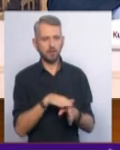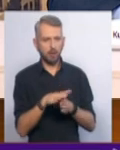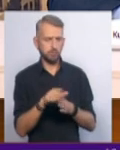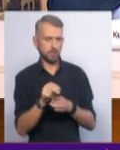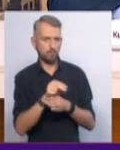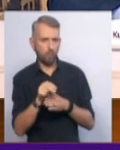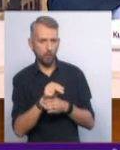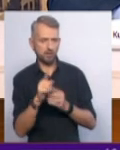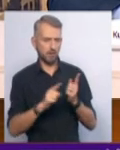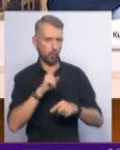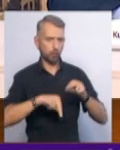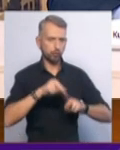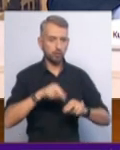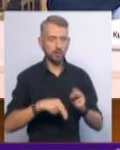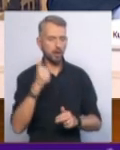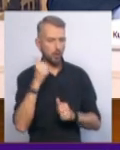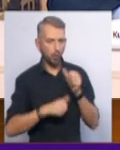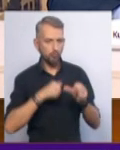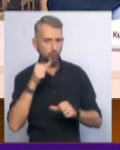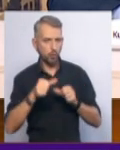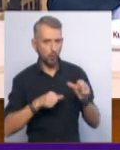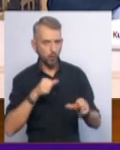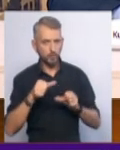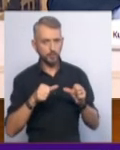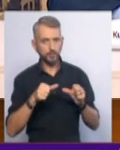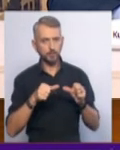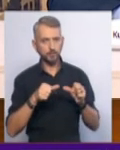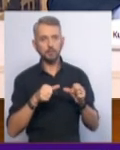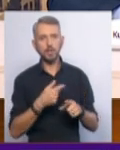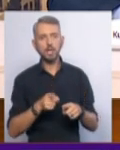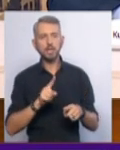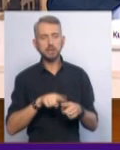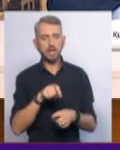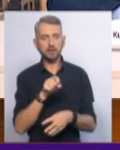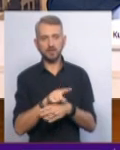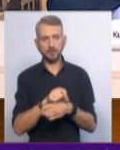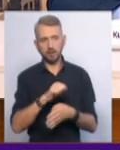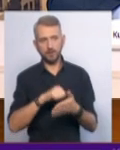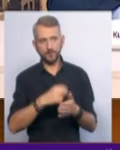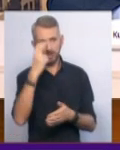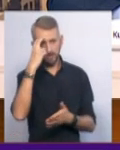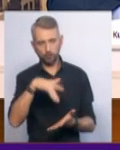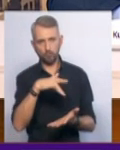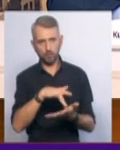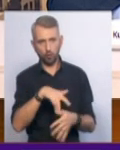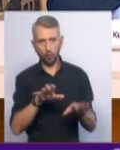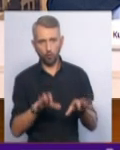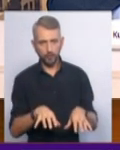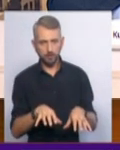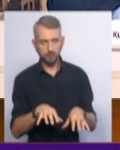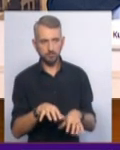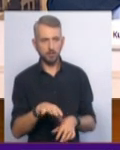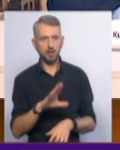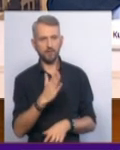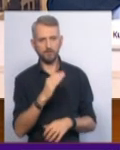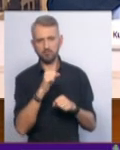в реконструкції. Ми кожного року, це завдання від Київського міського голови Віталія